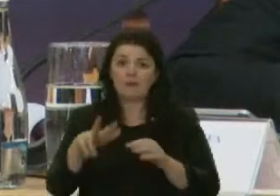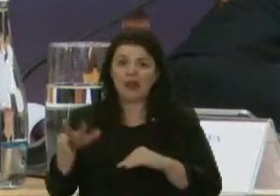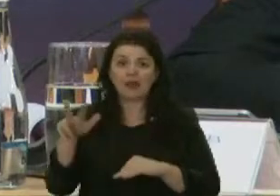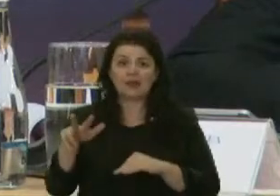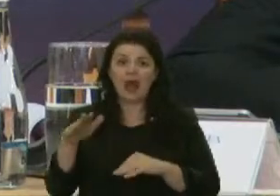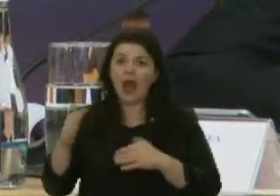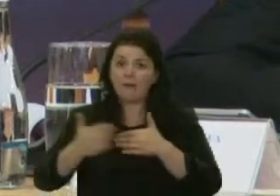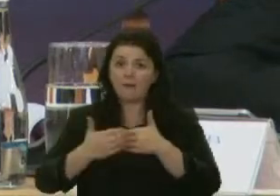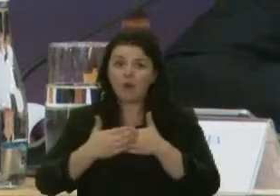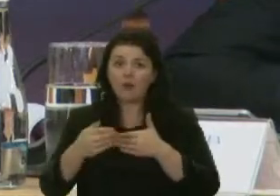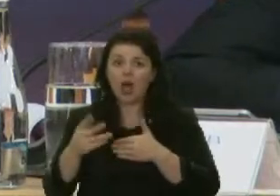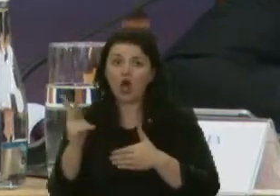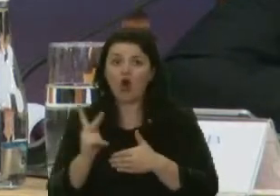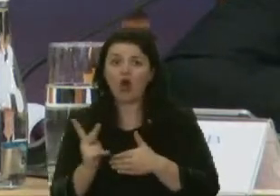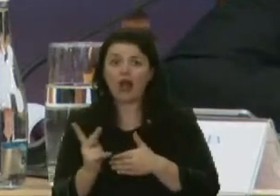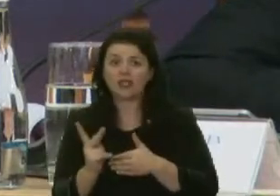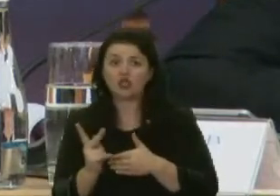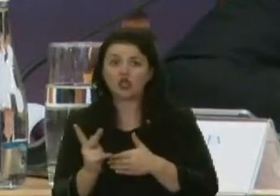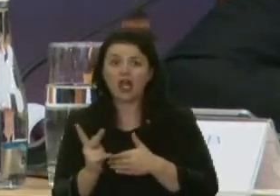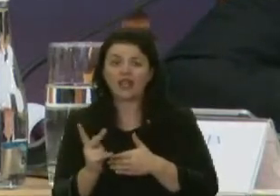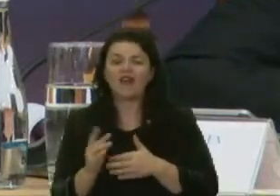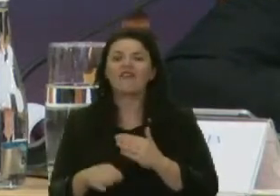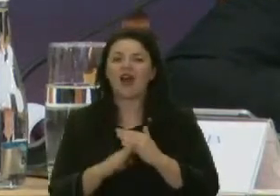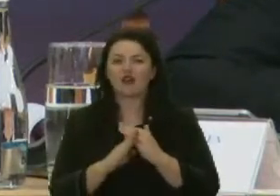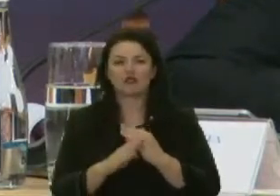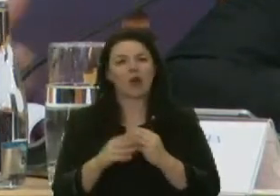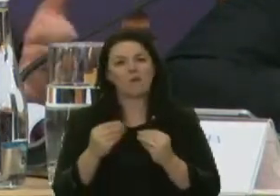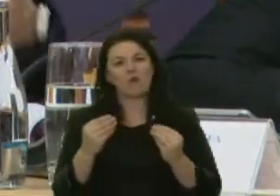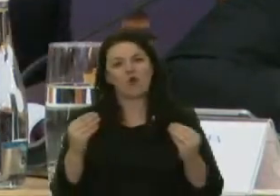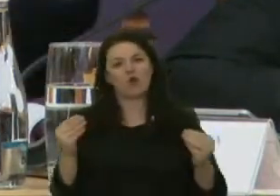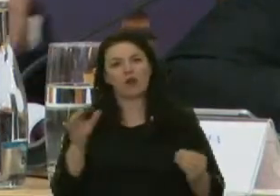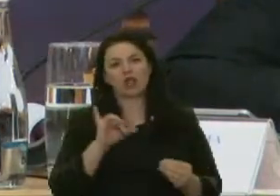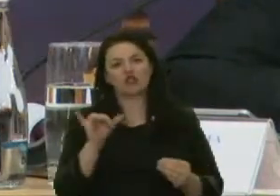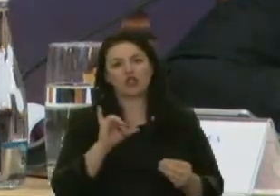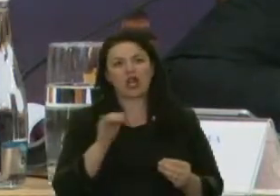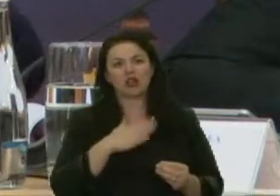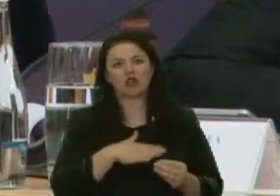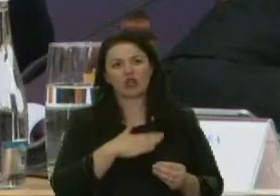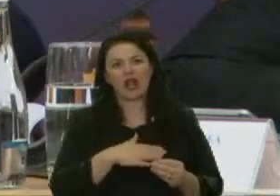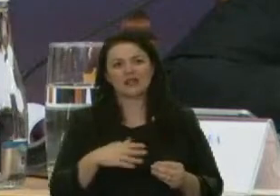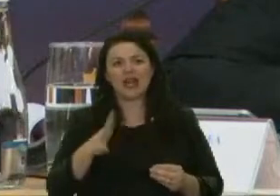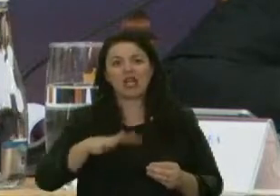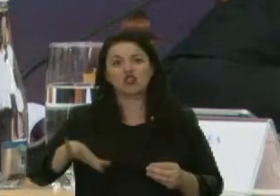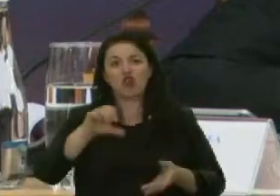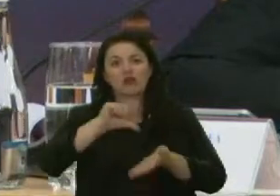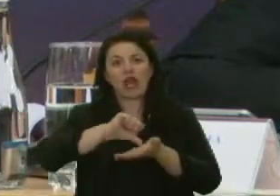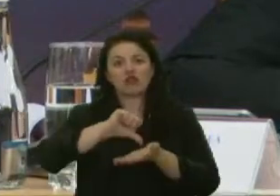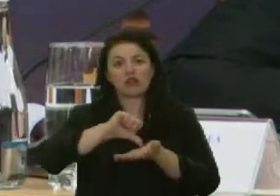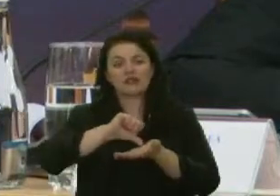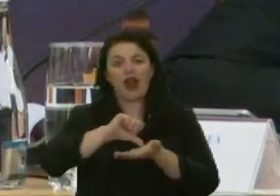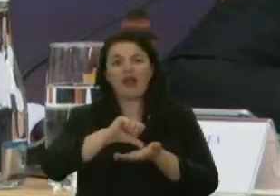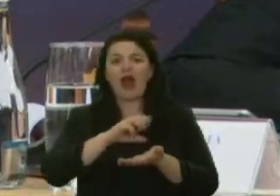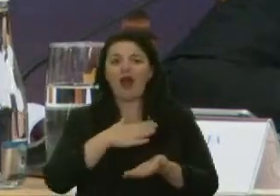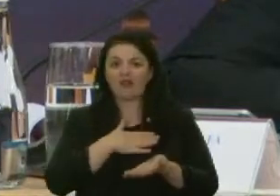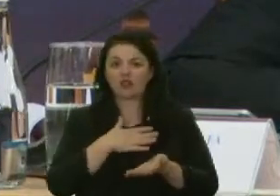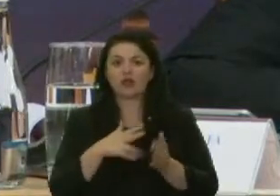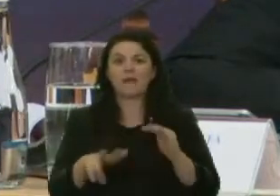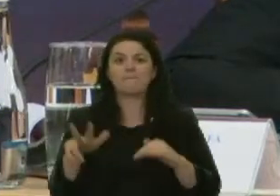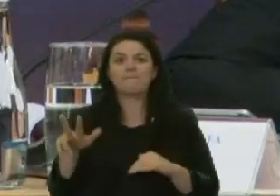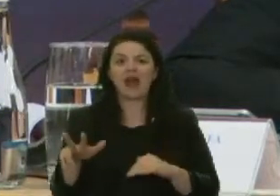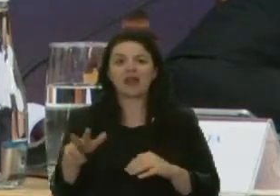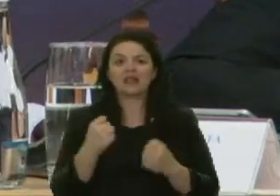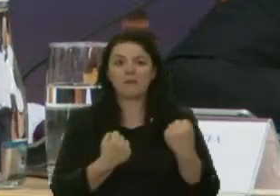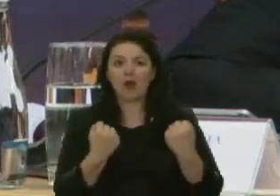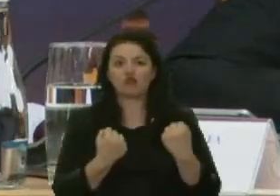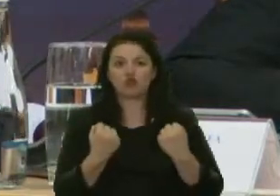cogălniceanu și care va ajuta enorm de mult pe toți cei care vor dori să vină în zona centrală având un loc unde să parcheze